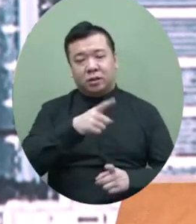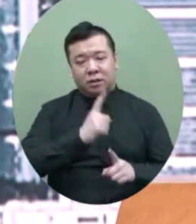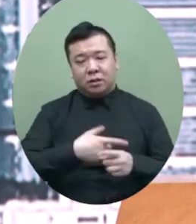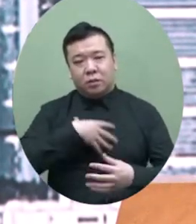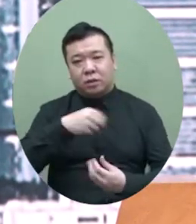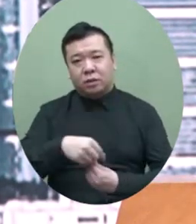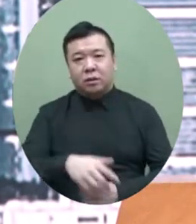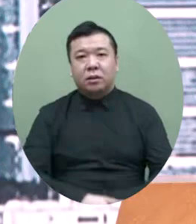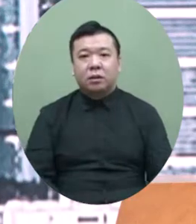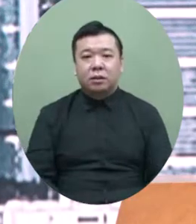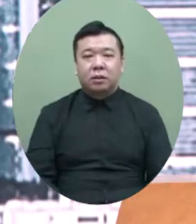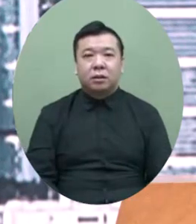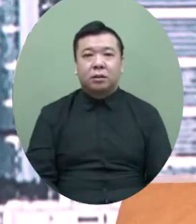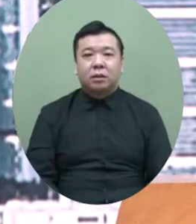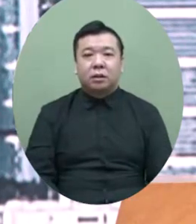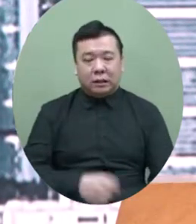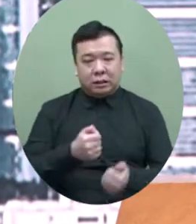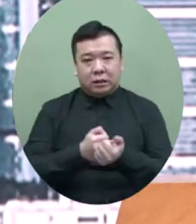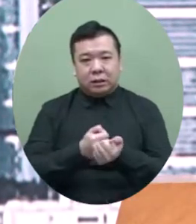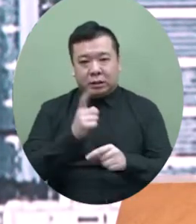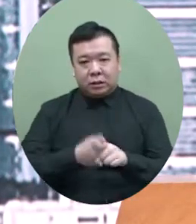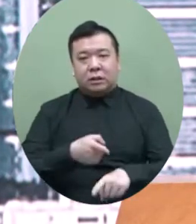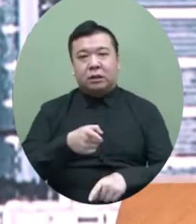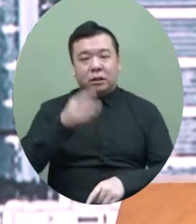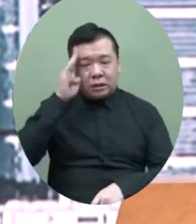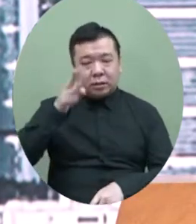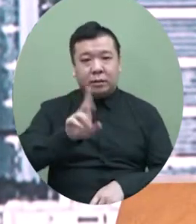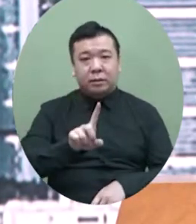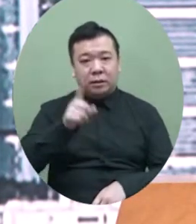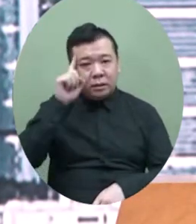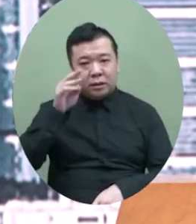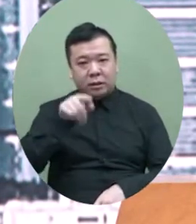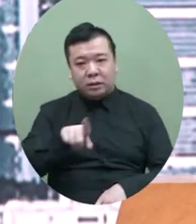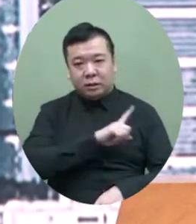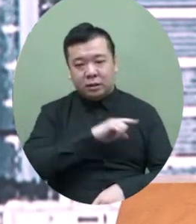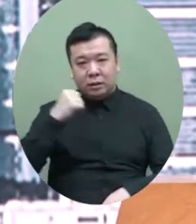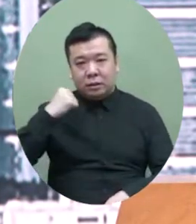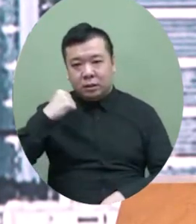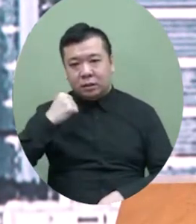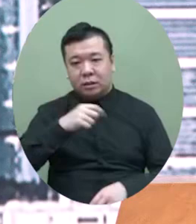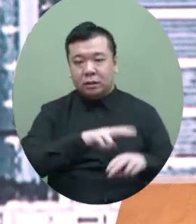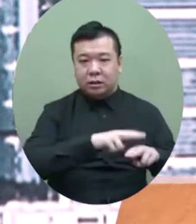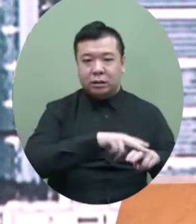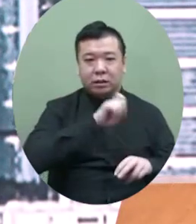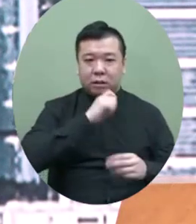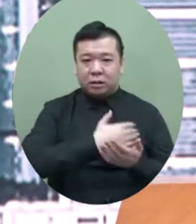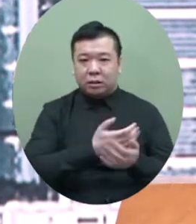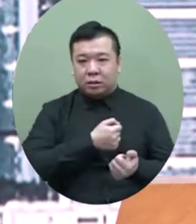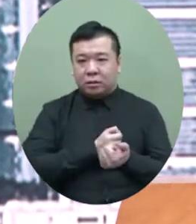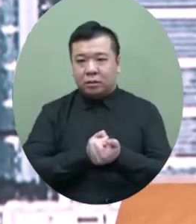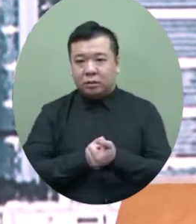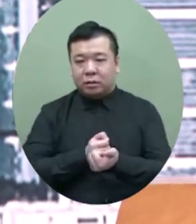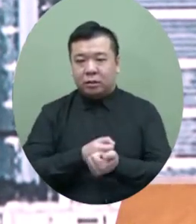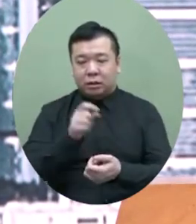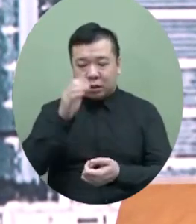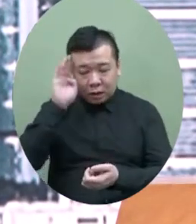心同埋出於支持嚇，希望我哋咧自己加倍努力啦。中央亦都喺各方面給予支持咧，